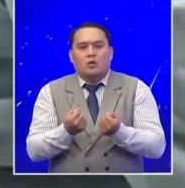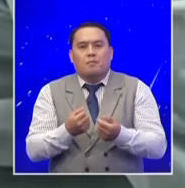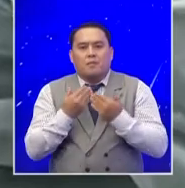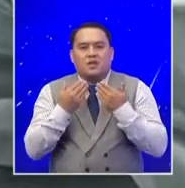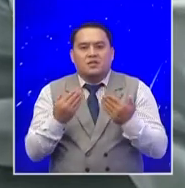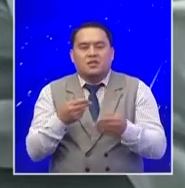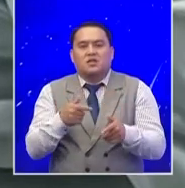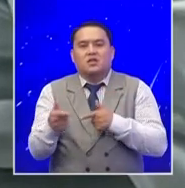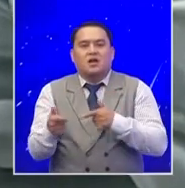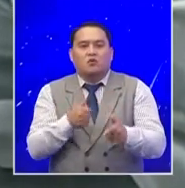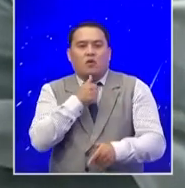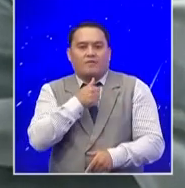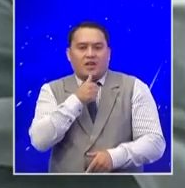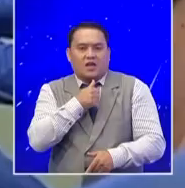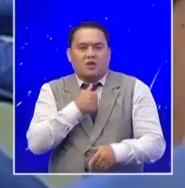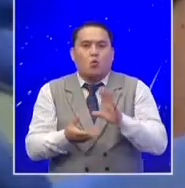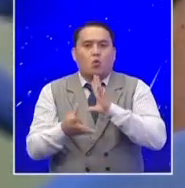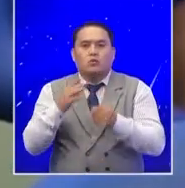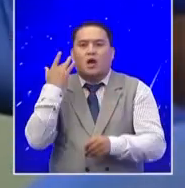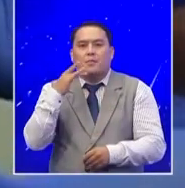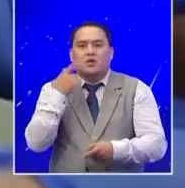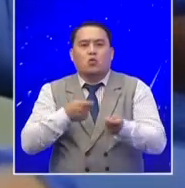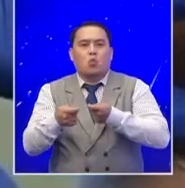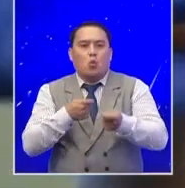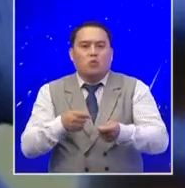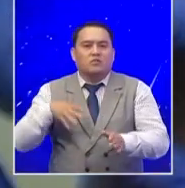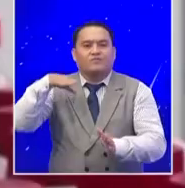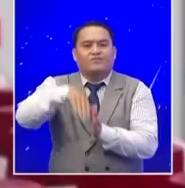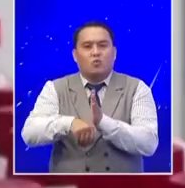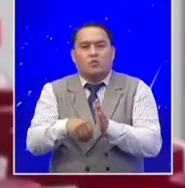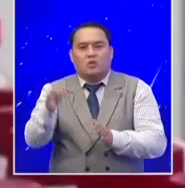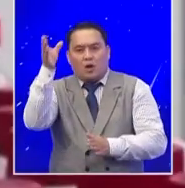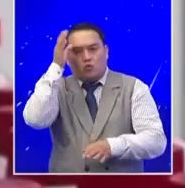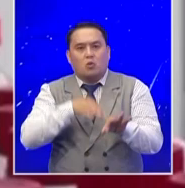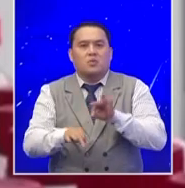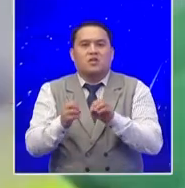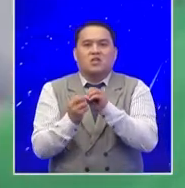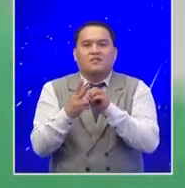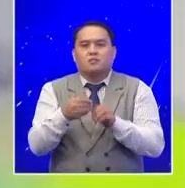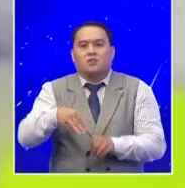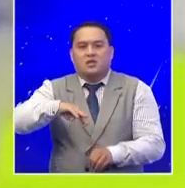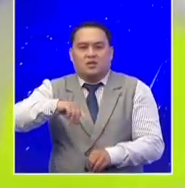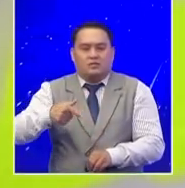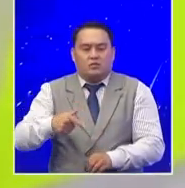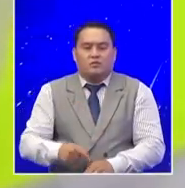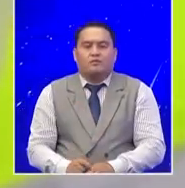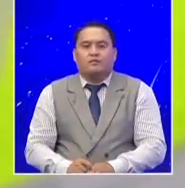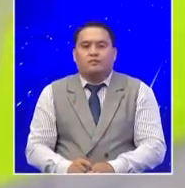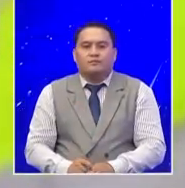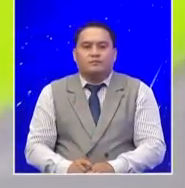последних стадиях испытаний. В общей сложности американское правительство вложило в несколько научных проектов около 12 миллиардов